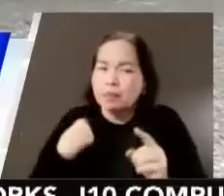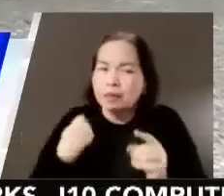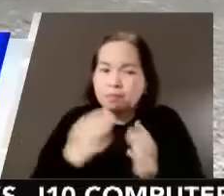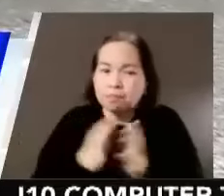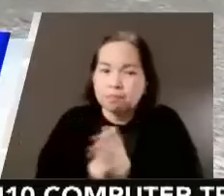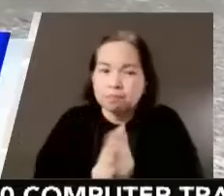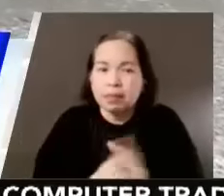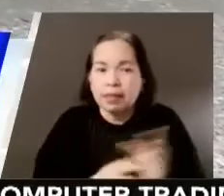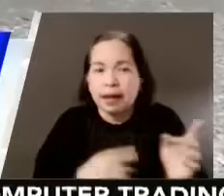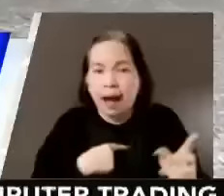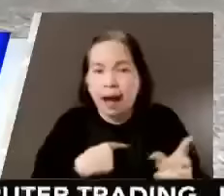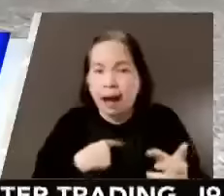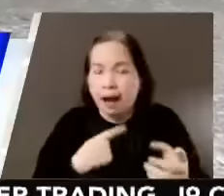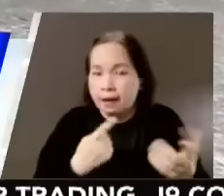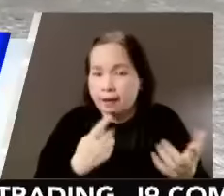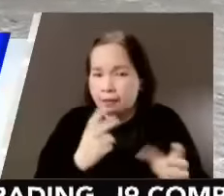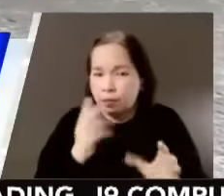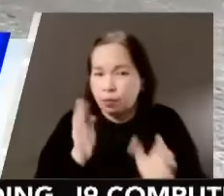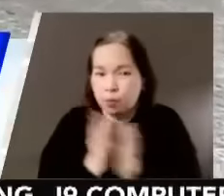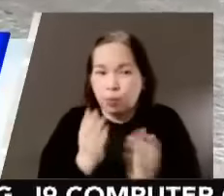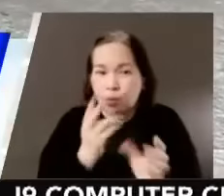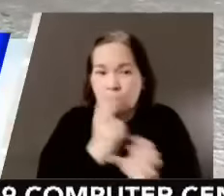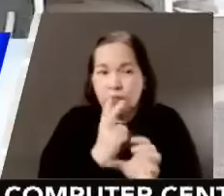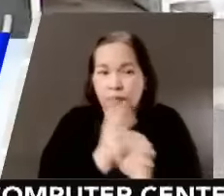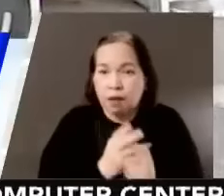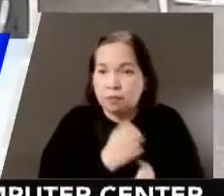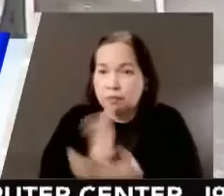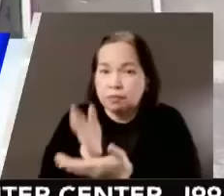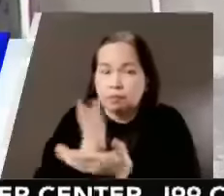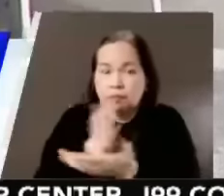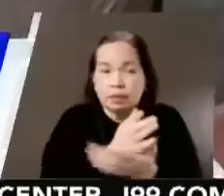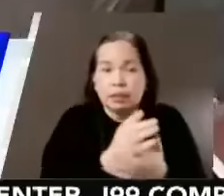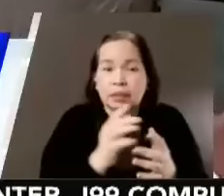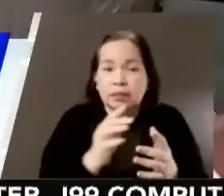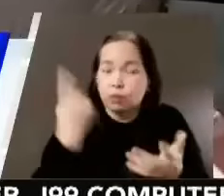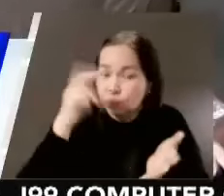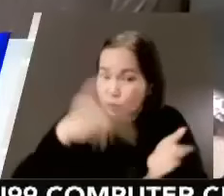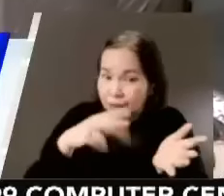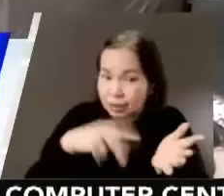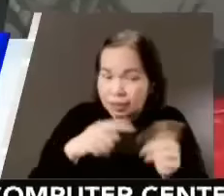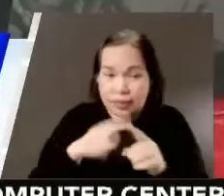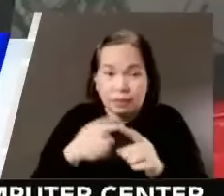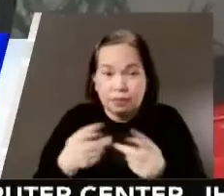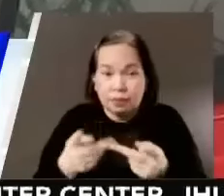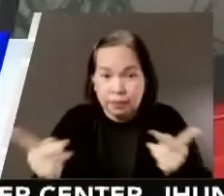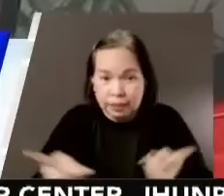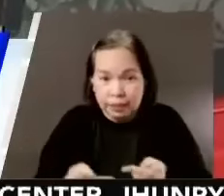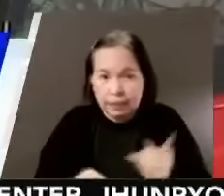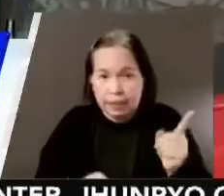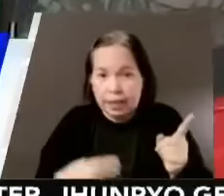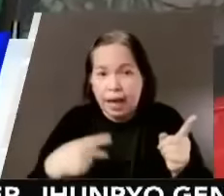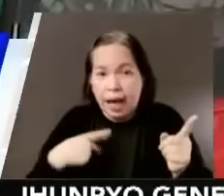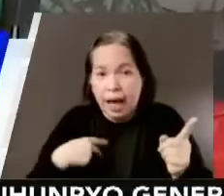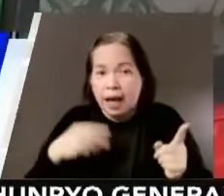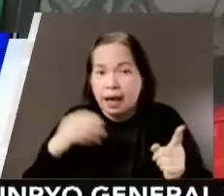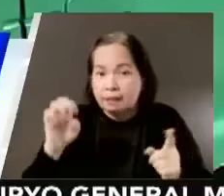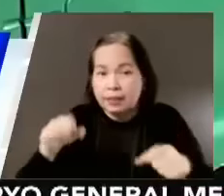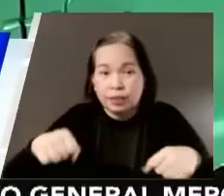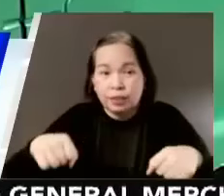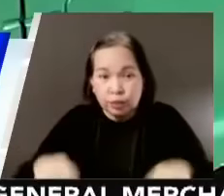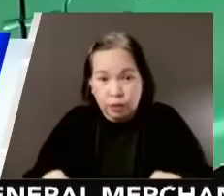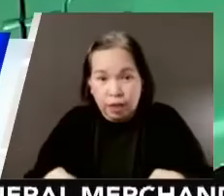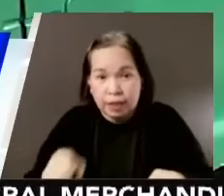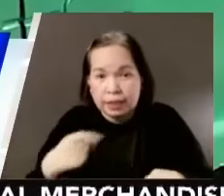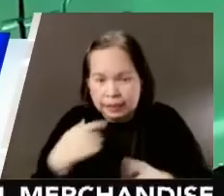bumabiyahe para sa mga reading activities sa iba't ibang lugar. May e-trike din kapag nag-iikot at namimigay ng mga libreng libro.